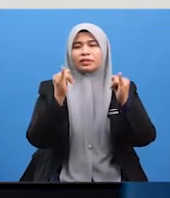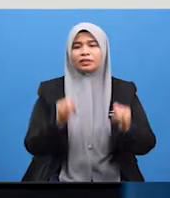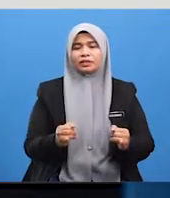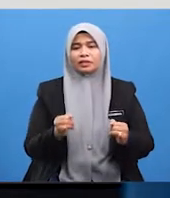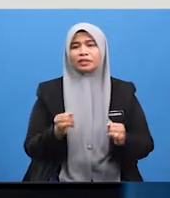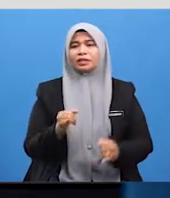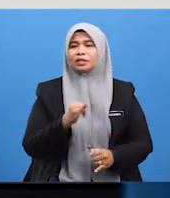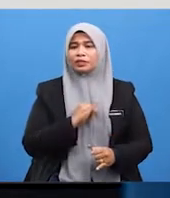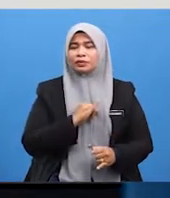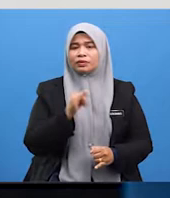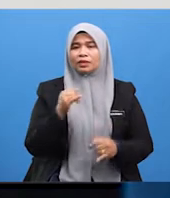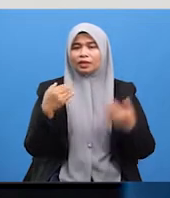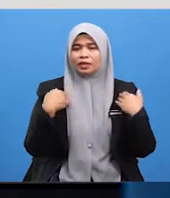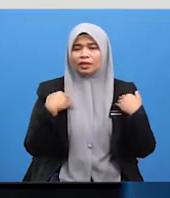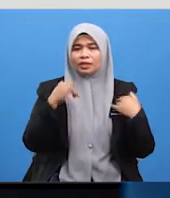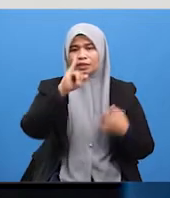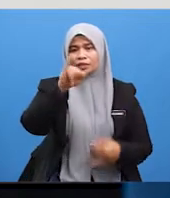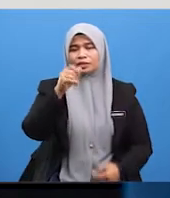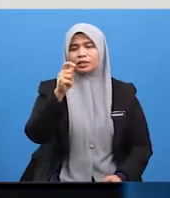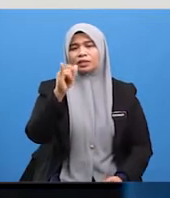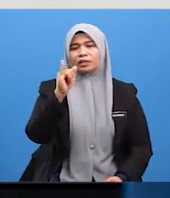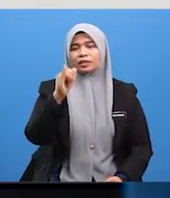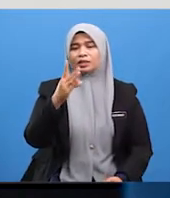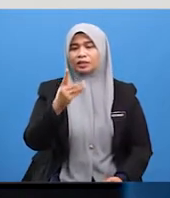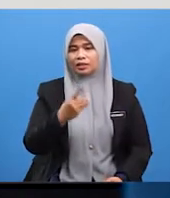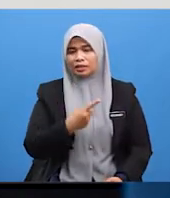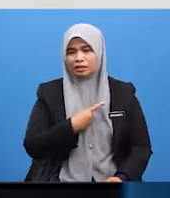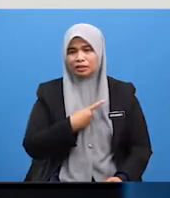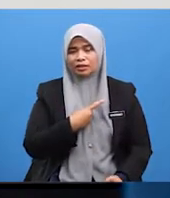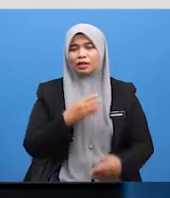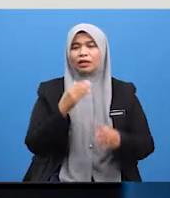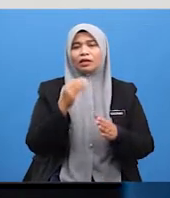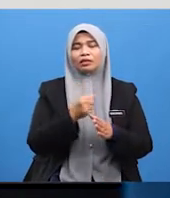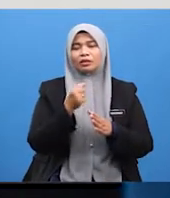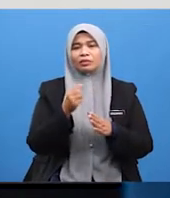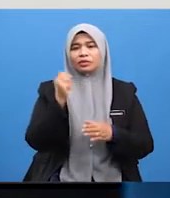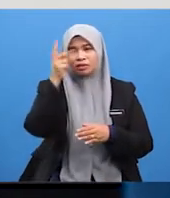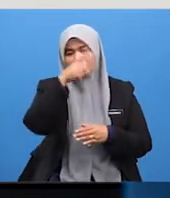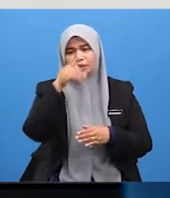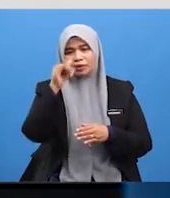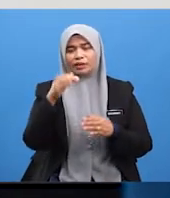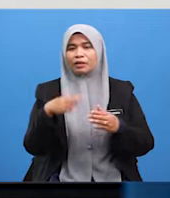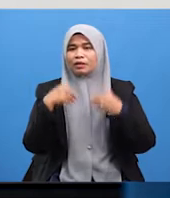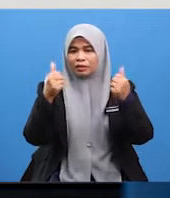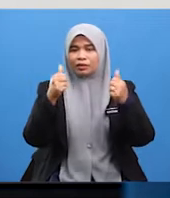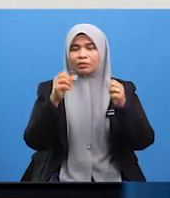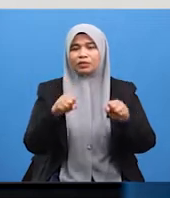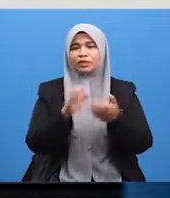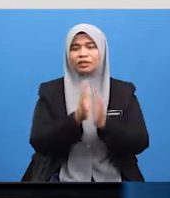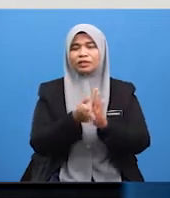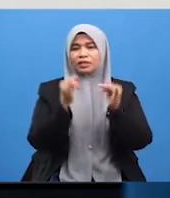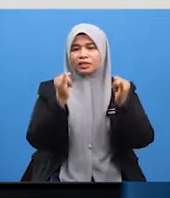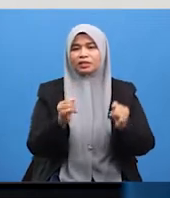Individu yang memiliki jati diri atau mempunyai kepribadian yang hebat mampu menjadi insan yang